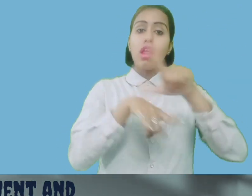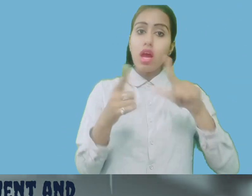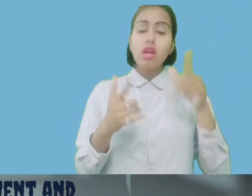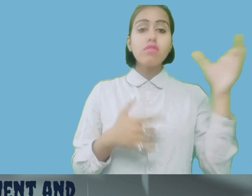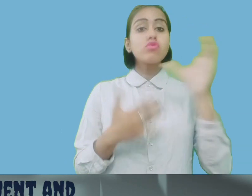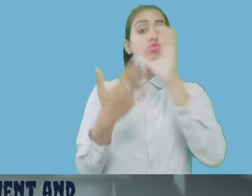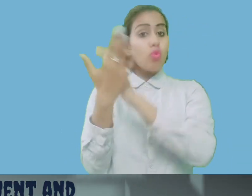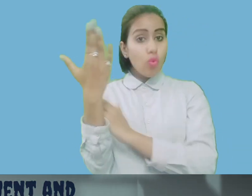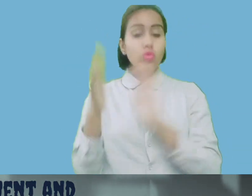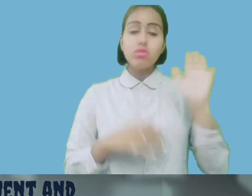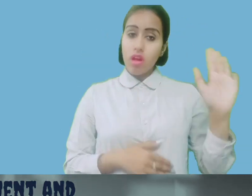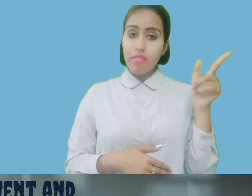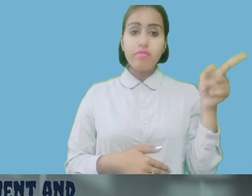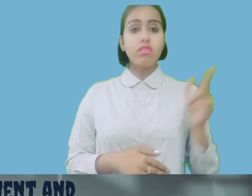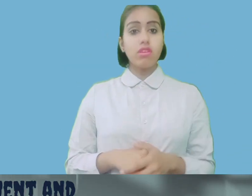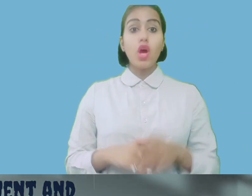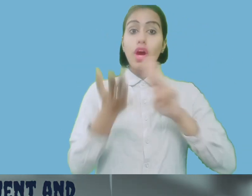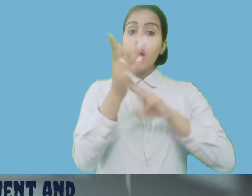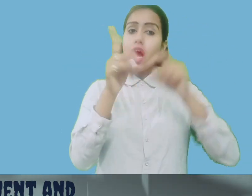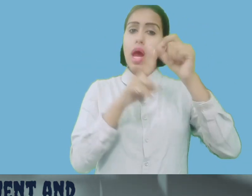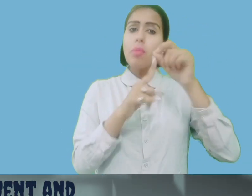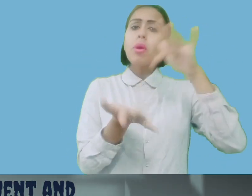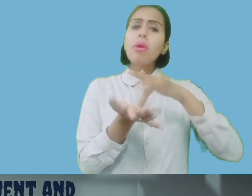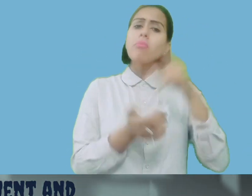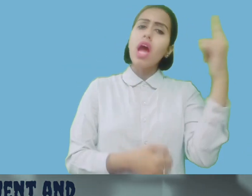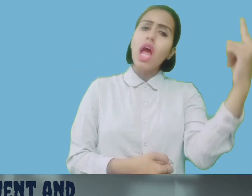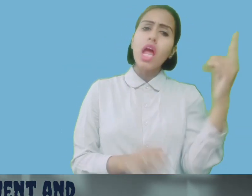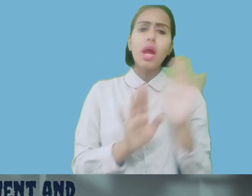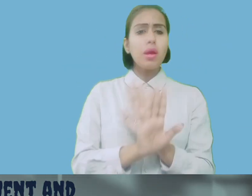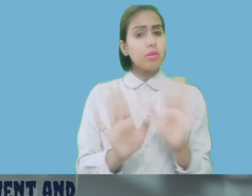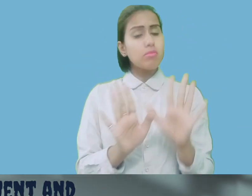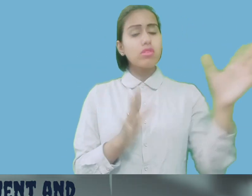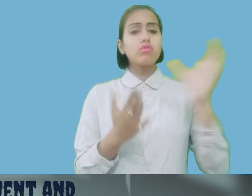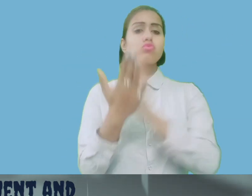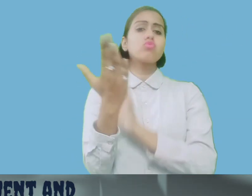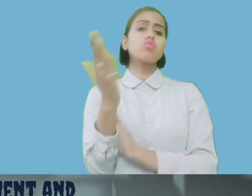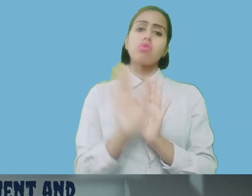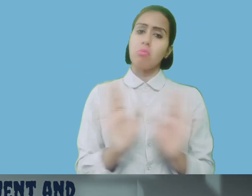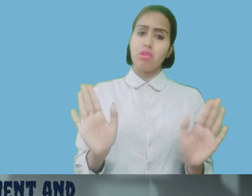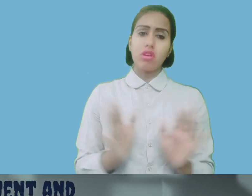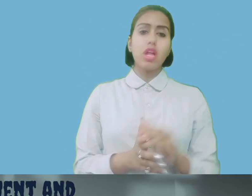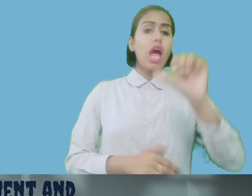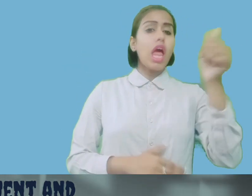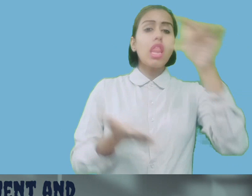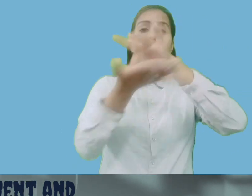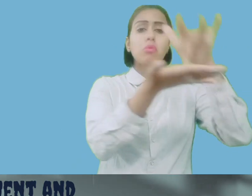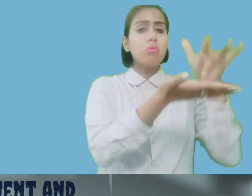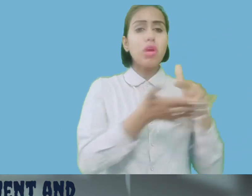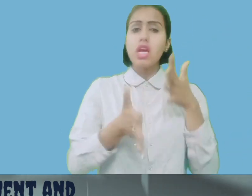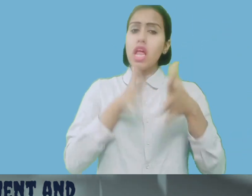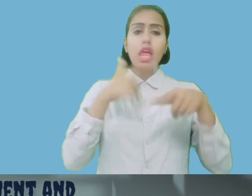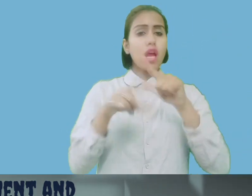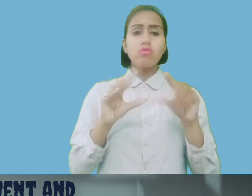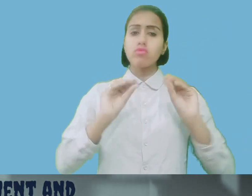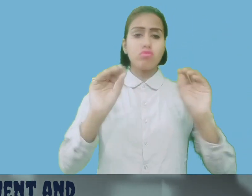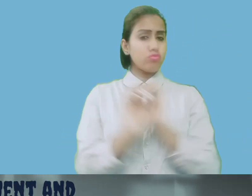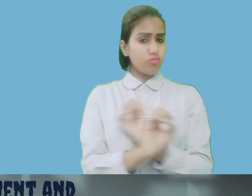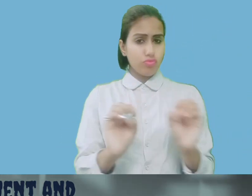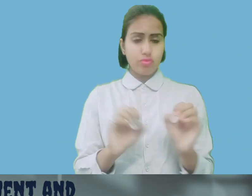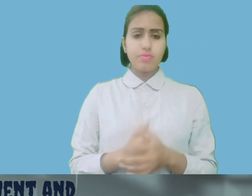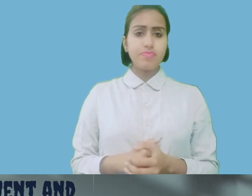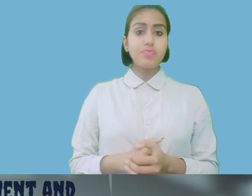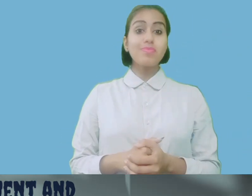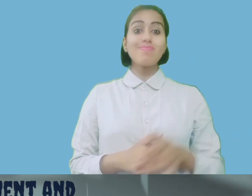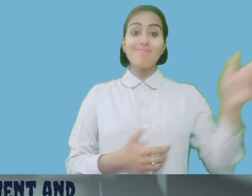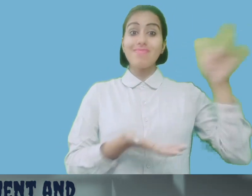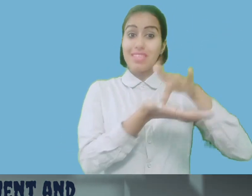सकें। क्योंकि जो हमारे समाज की मानसिकता है और लोगों की धारणा है कि यदि किसी भी व्यक्ति के अंदर किसी भी तरीके की कोई विकलांगता है तो वो उसे